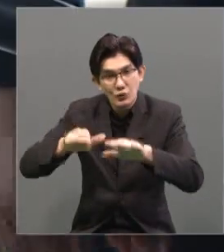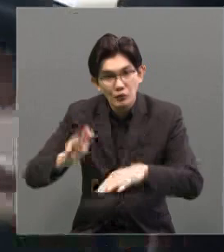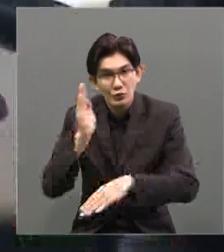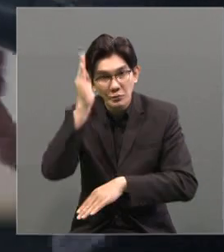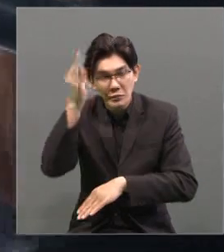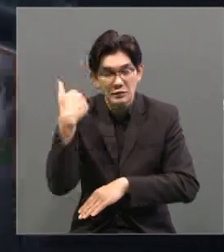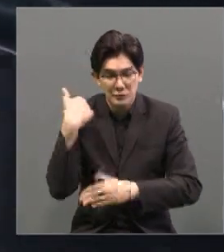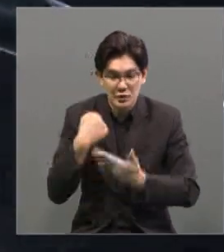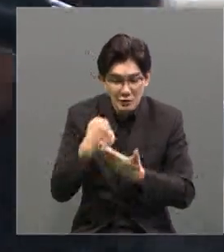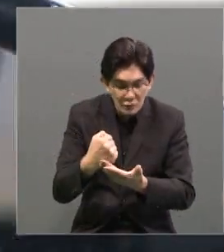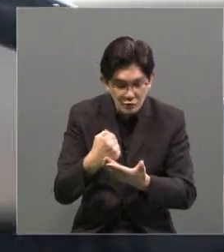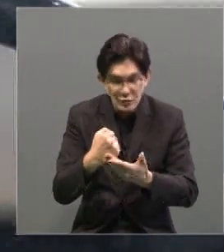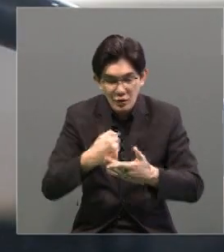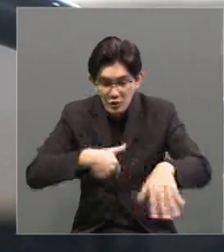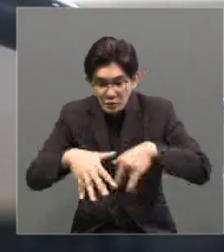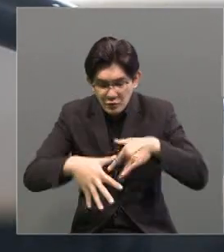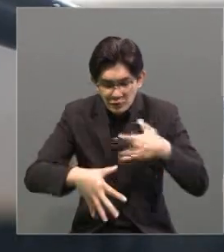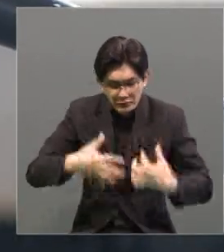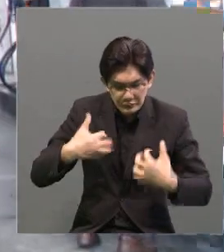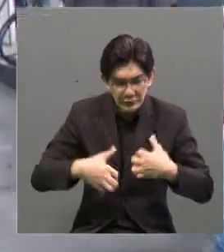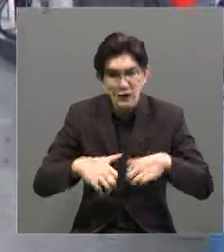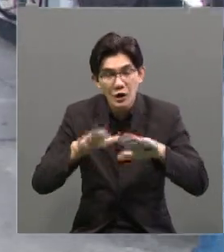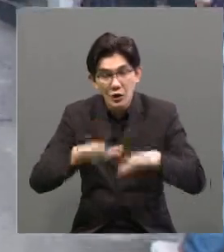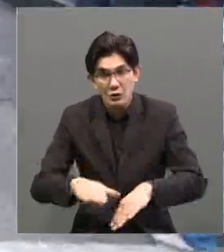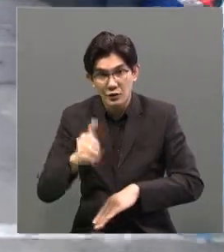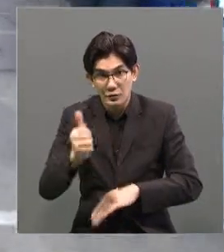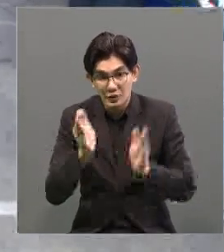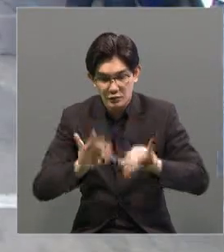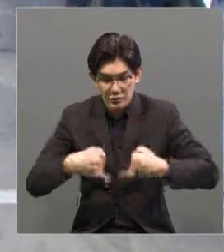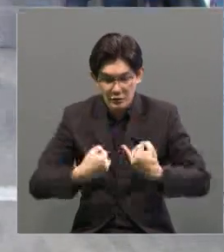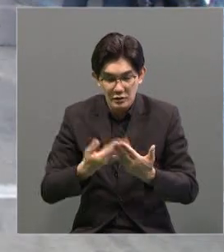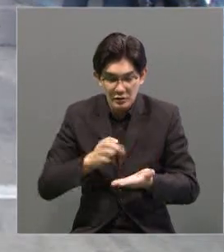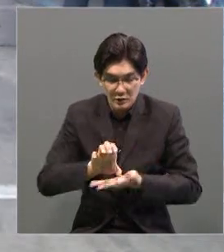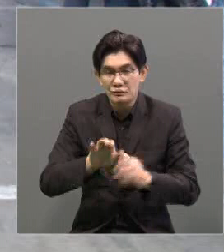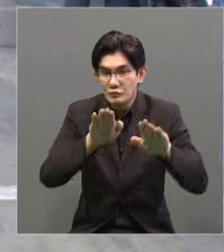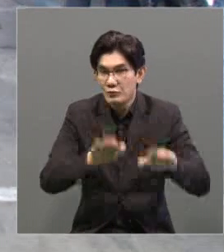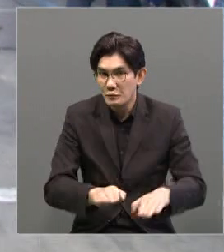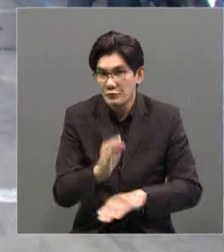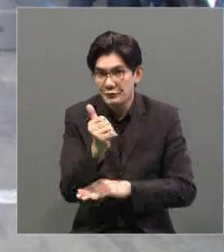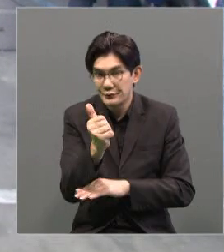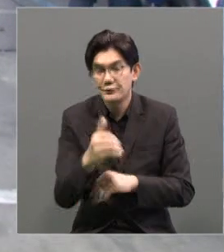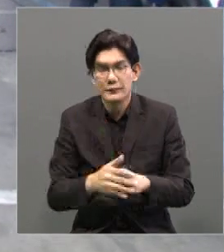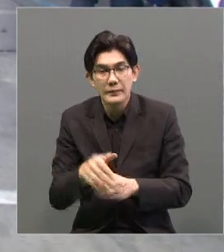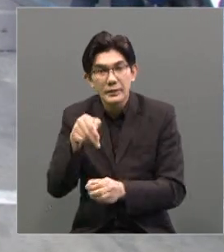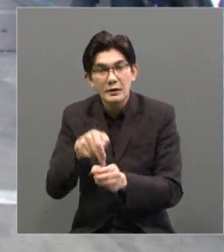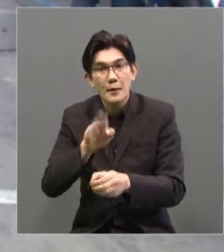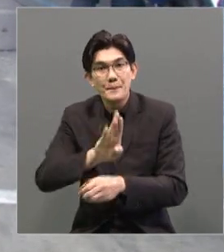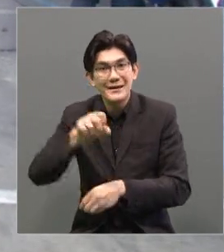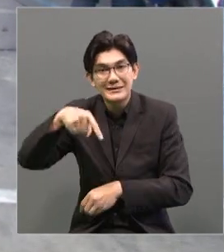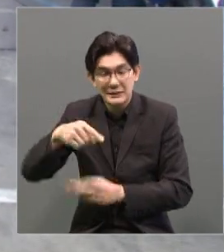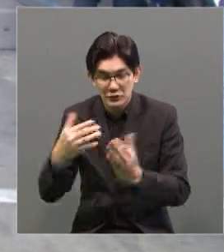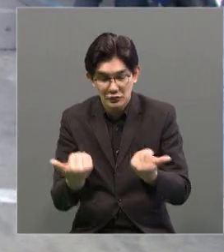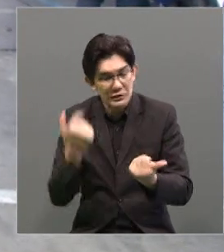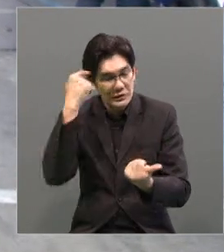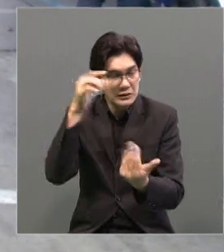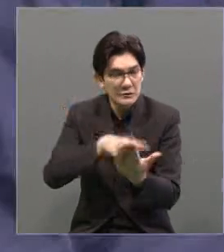ซึ่งก็จะช่วยลดภาระให้กับประชาชนรวมไปถึงลดต้นทุนให้กับผู้ประกอบการไปด้วยค่ะส่วนผู้ใช้น้ำมันเบนซินต